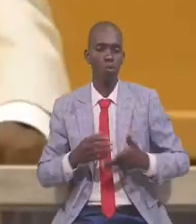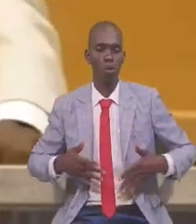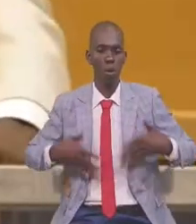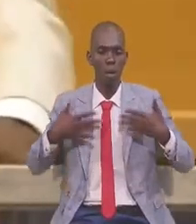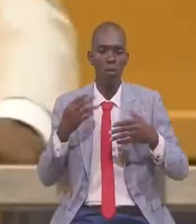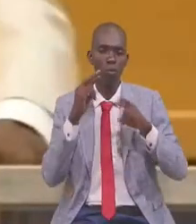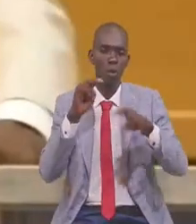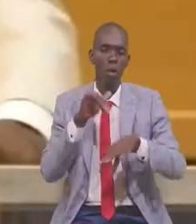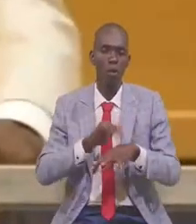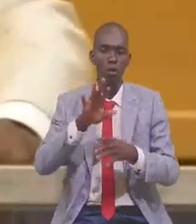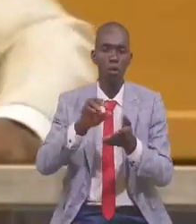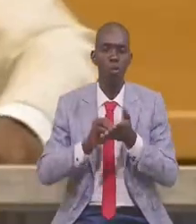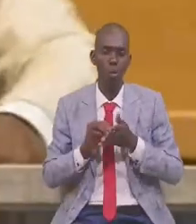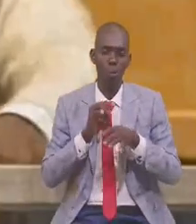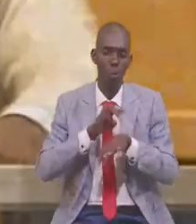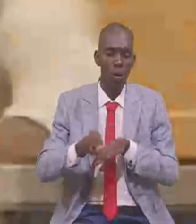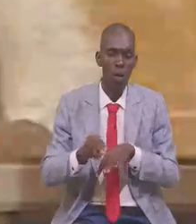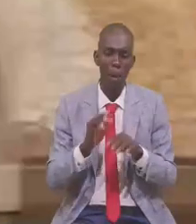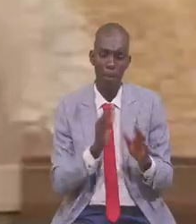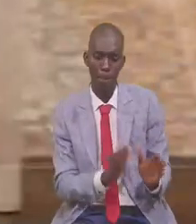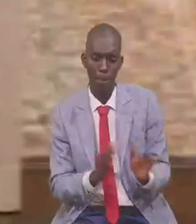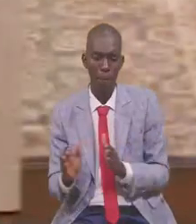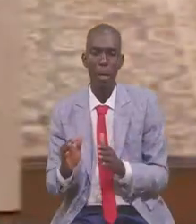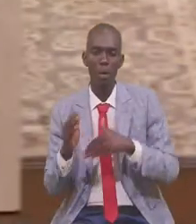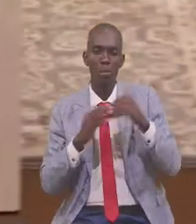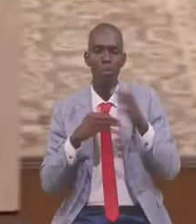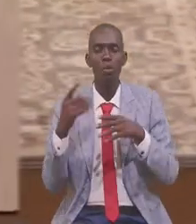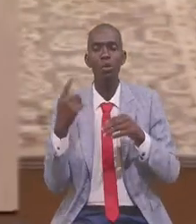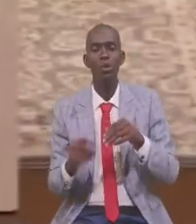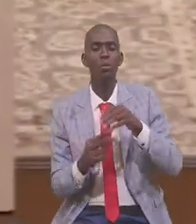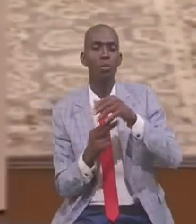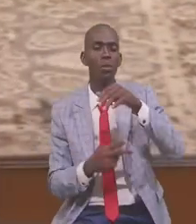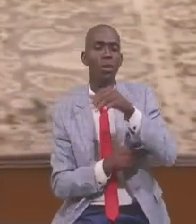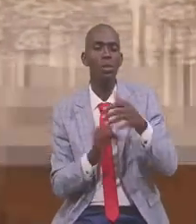qui vous projette dans l'engagement futur.